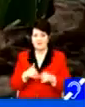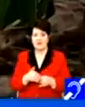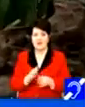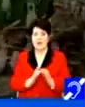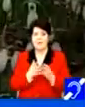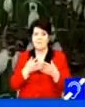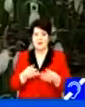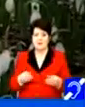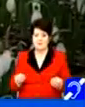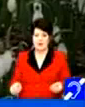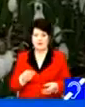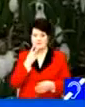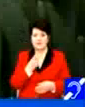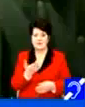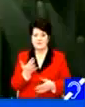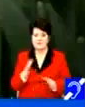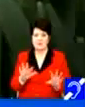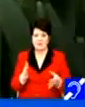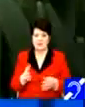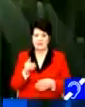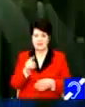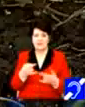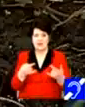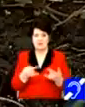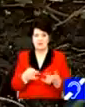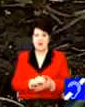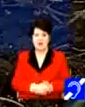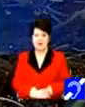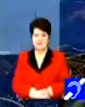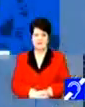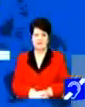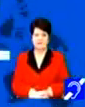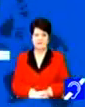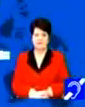vestitorii primăverii. Îi vedem și noi peste câteva momente în Telejurnal.